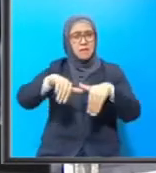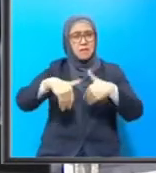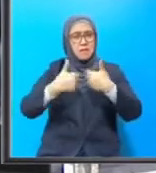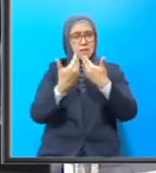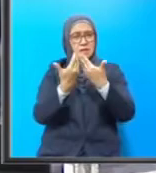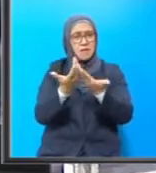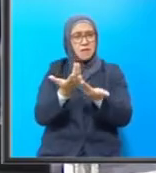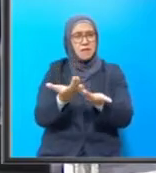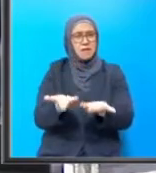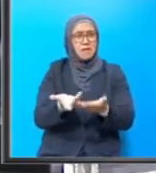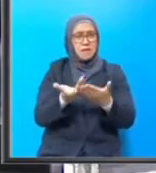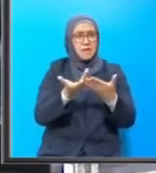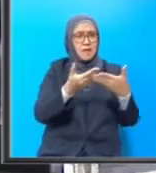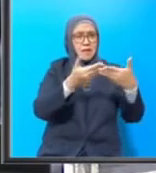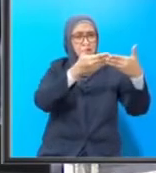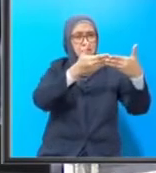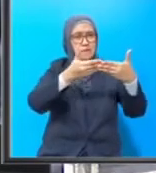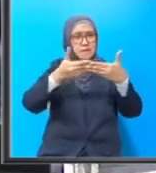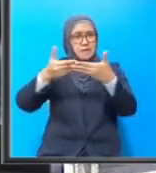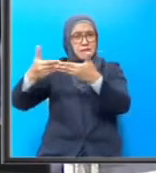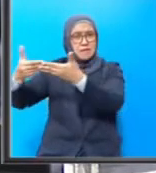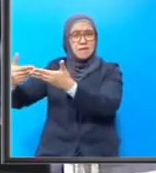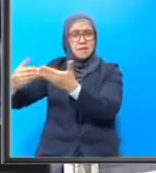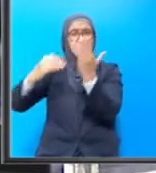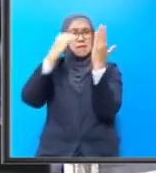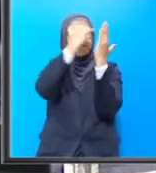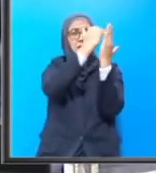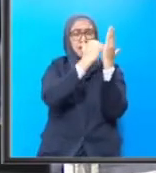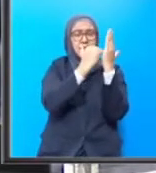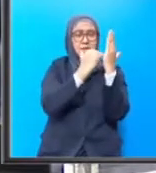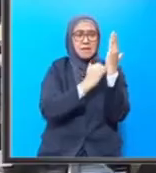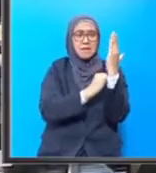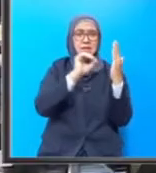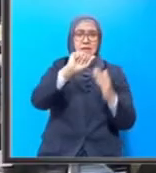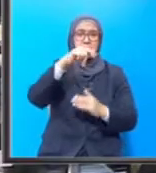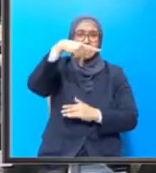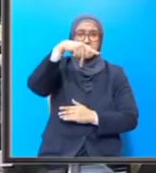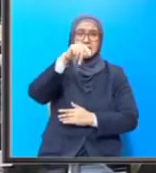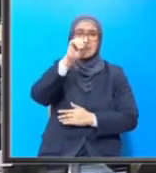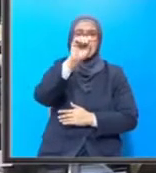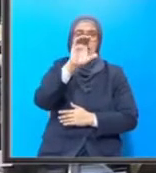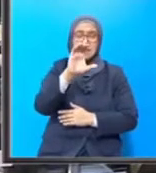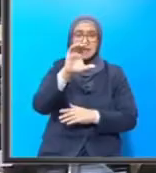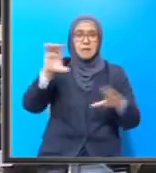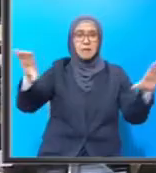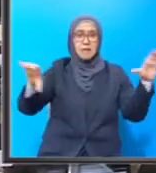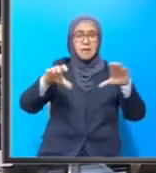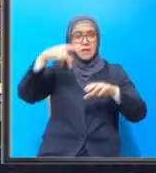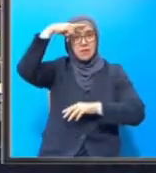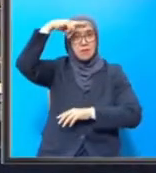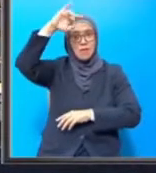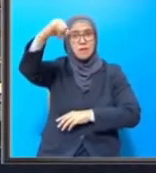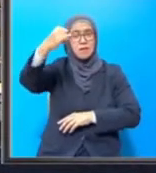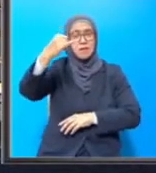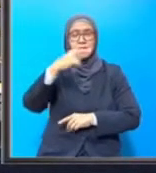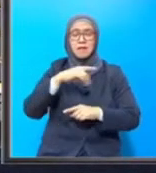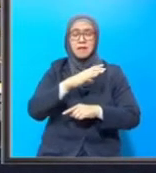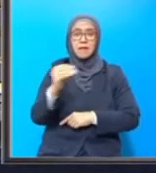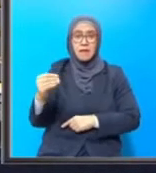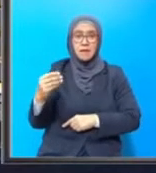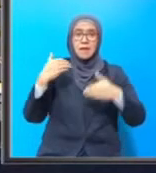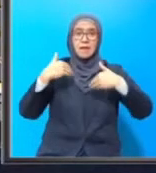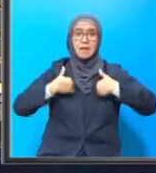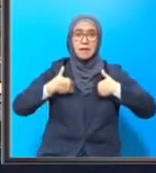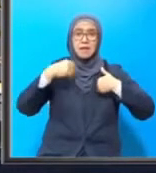kesinambungan Ajun the effect yang telah di buat di Putrajaya dan kita ada WC Putrajaya ini dapat